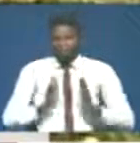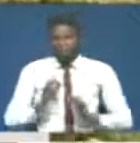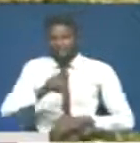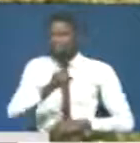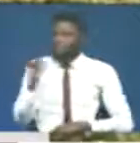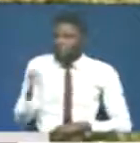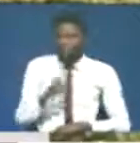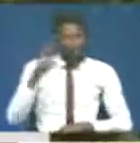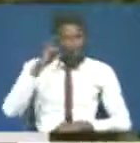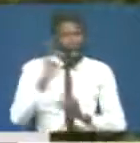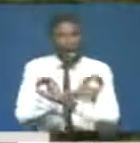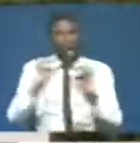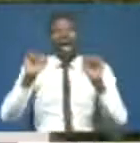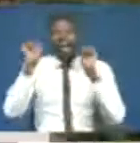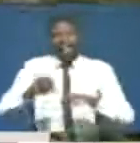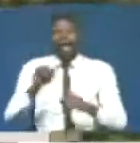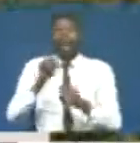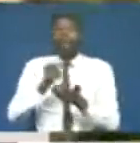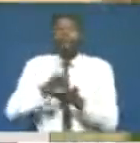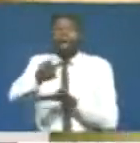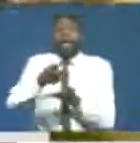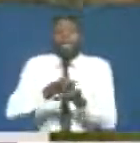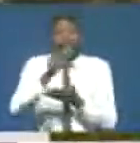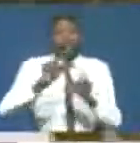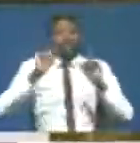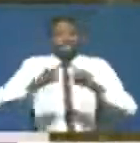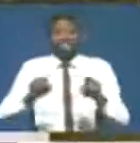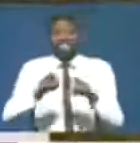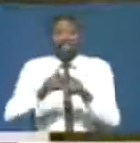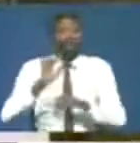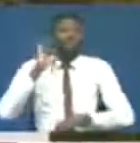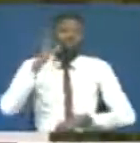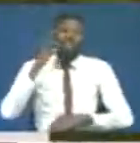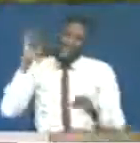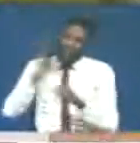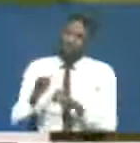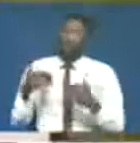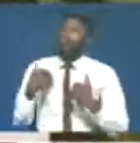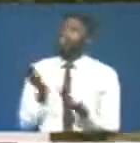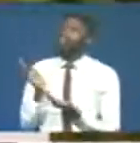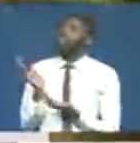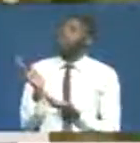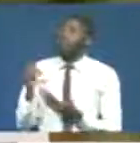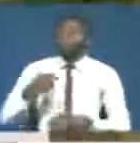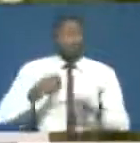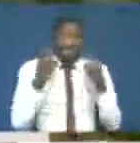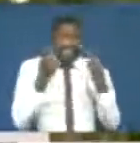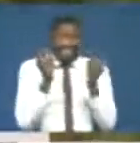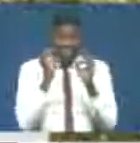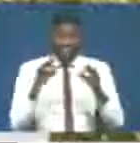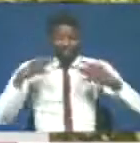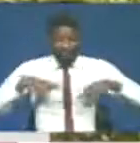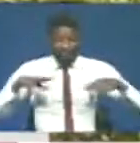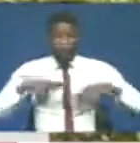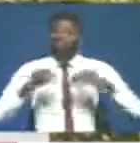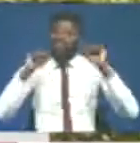kwa rahisi, kwa bei nafuu, na pia matunda ni mengi tu. Na nilikuwa naona kwamba hawa watu wakipata usaidizi wa kuweza kushikwa